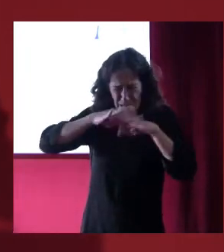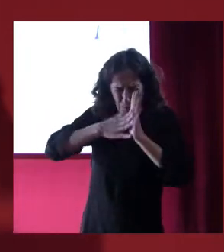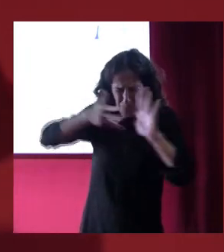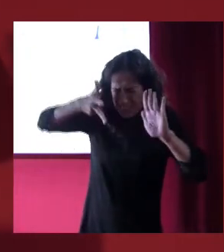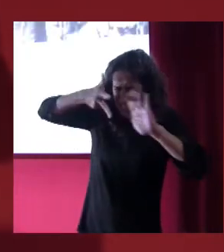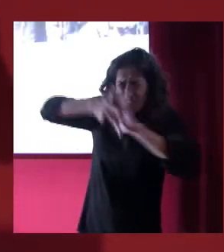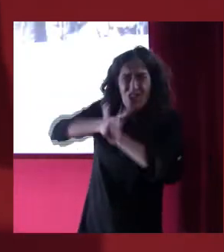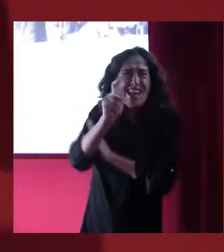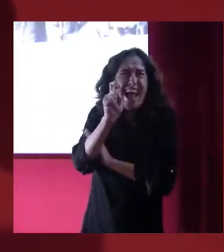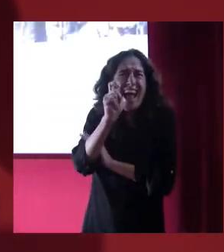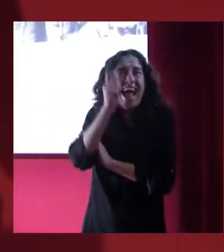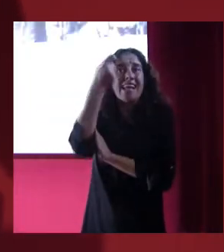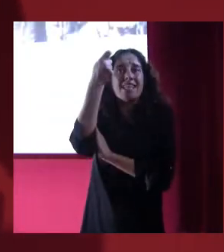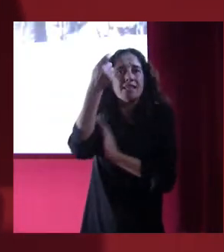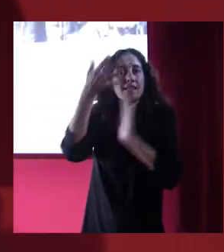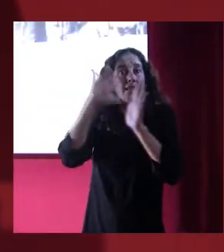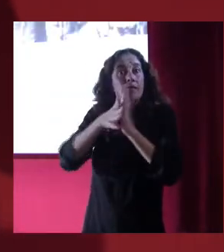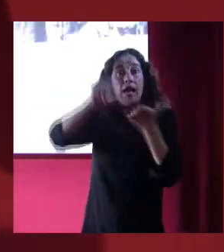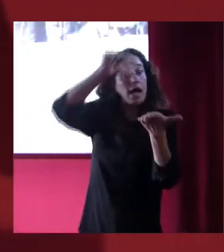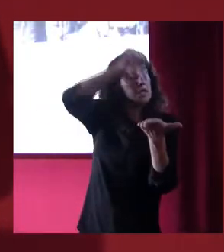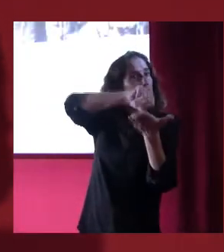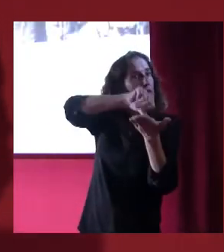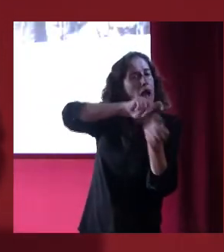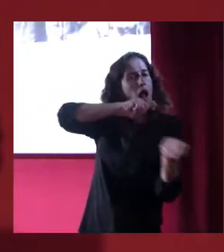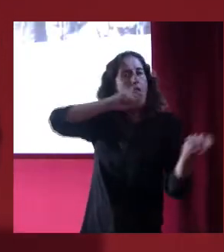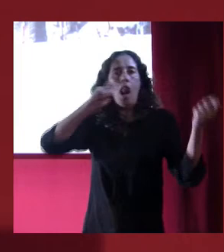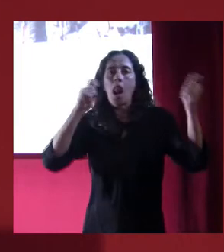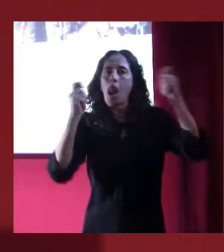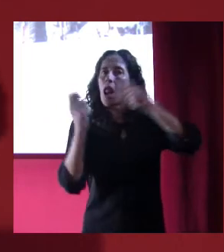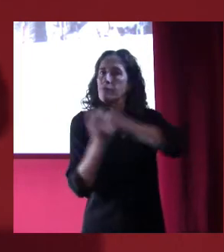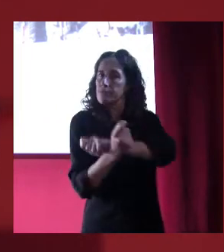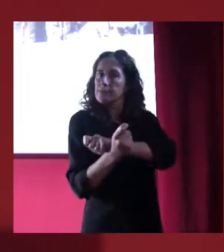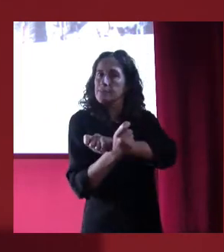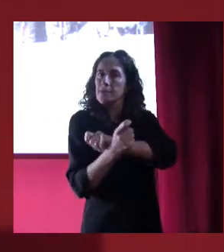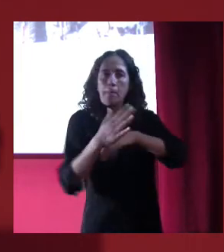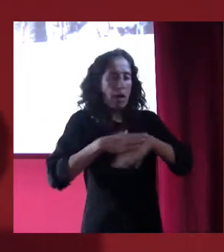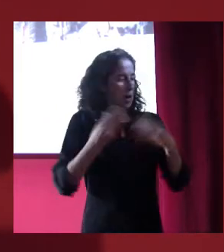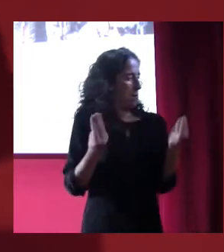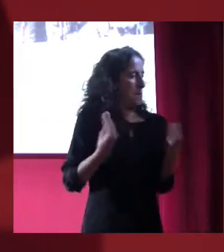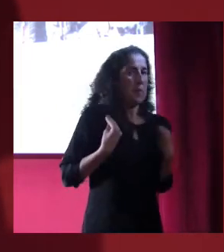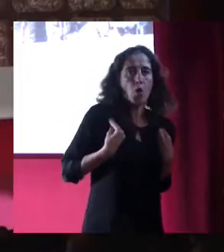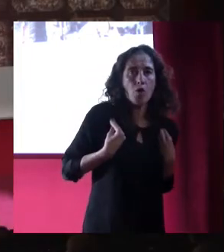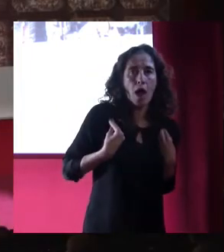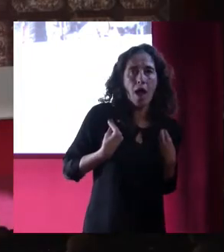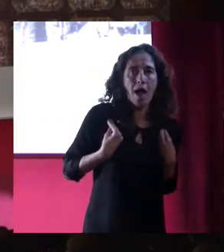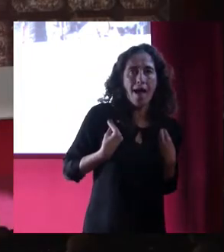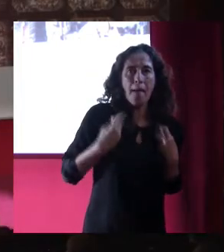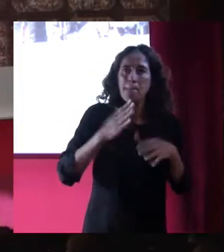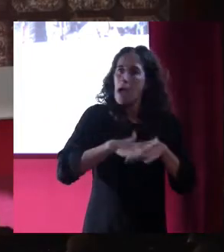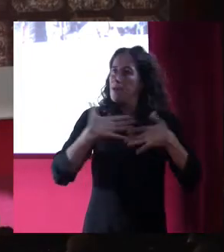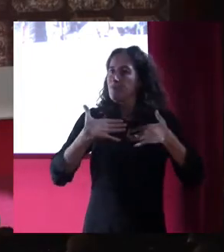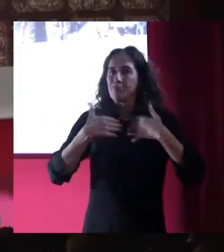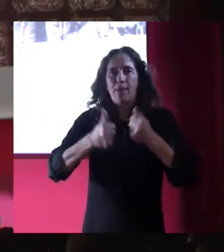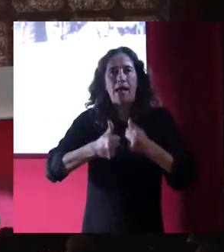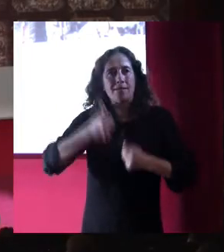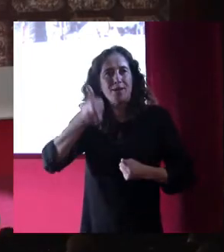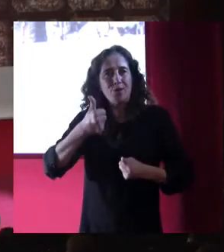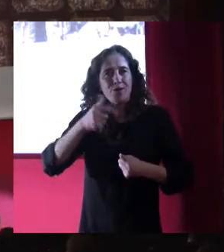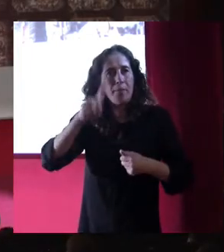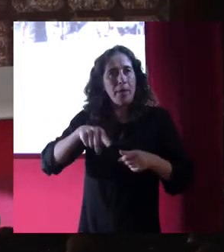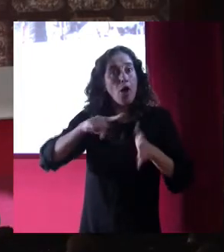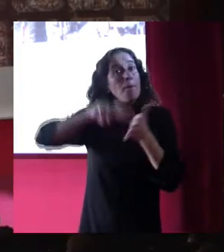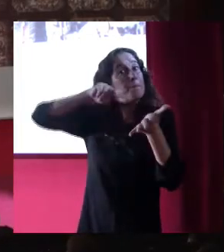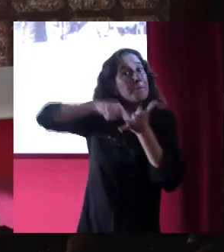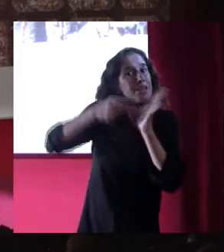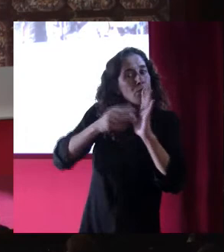d'èxit en com transformar una ciutat per fer-la més vivible, per fer-la més saludable, basat en el